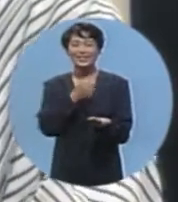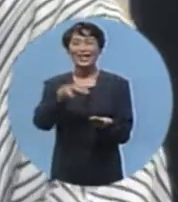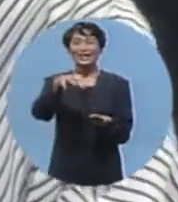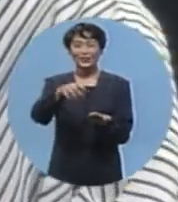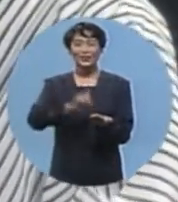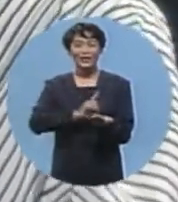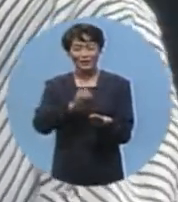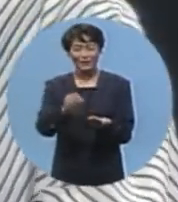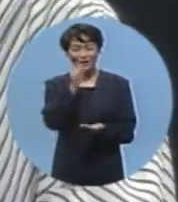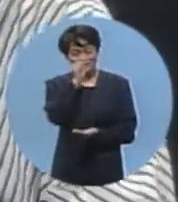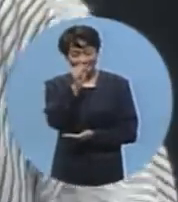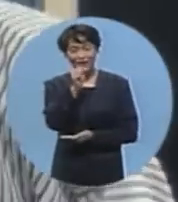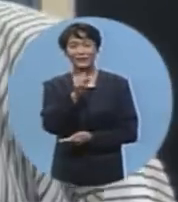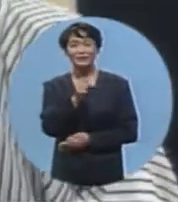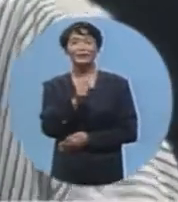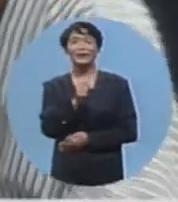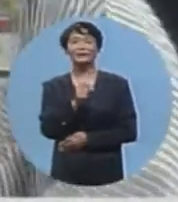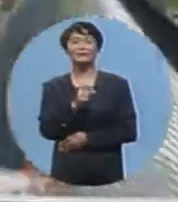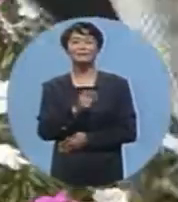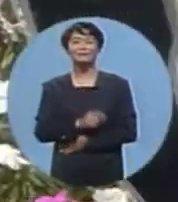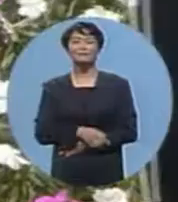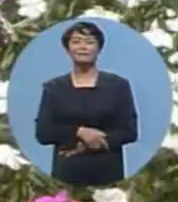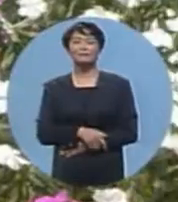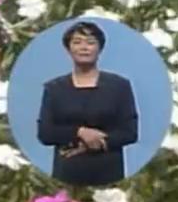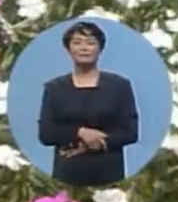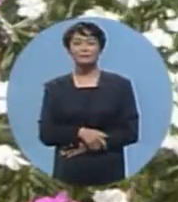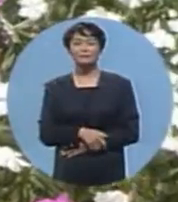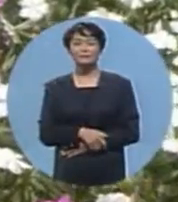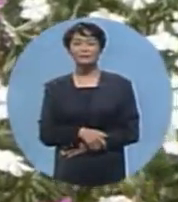ます。 はい、 じゃあ行ってまいりますんで、 はい、失礼します。